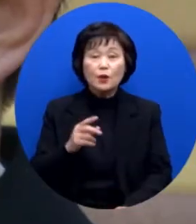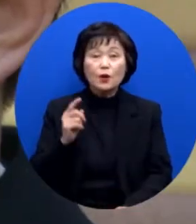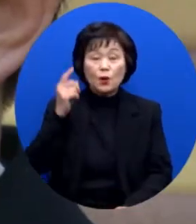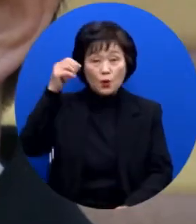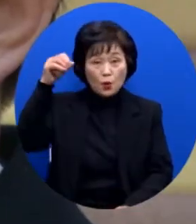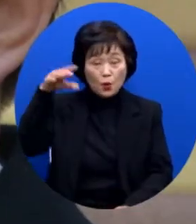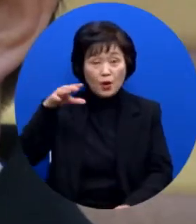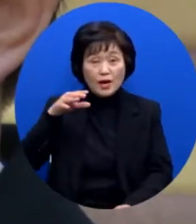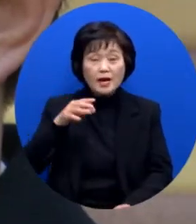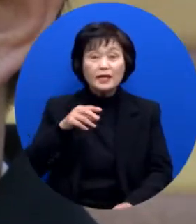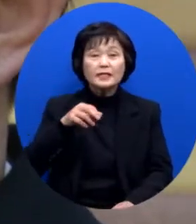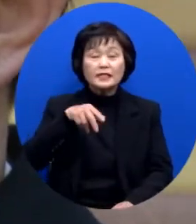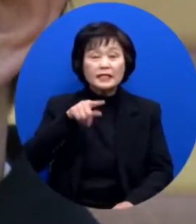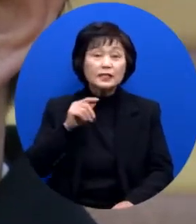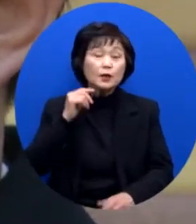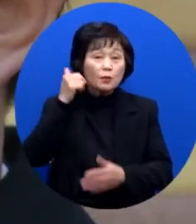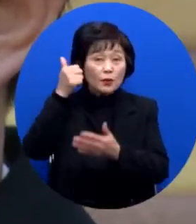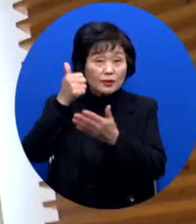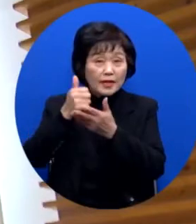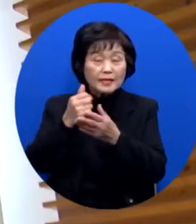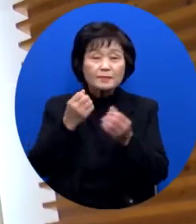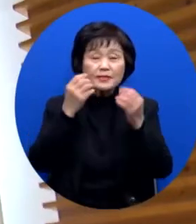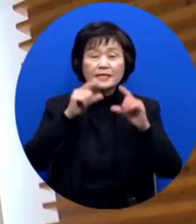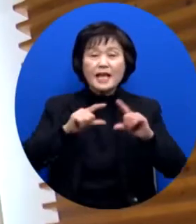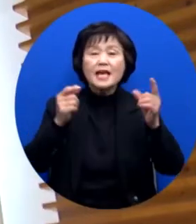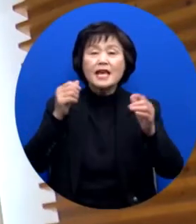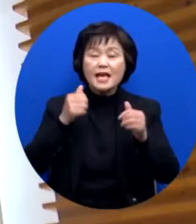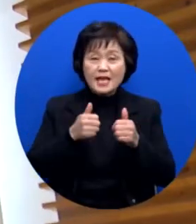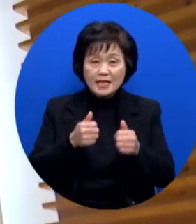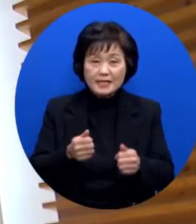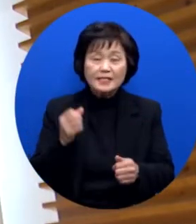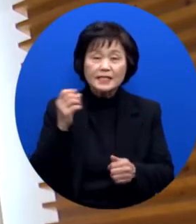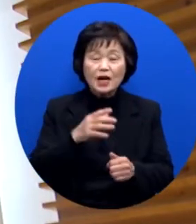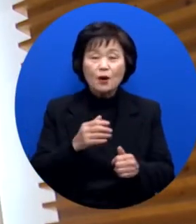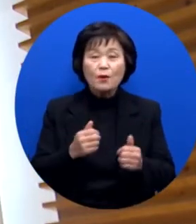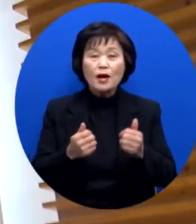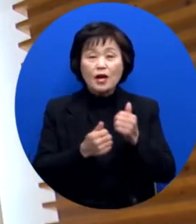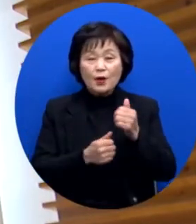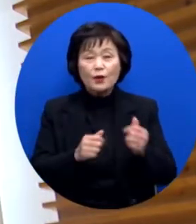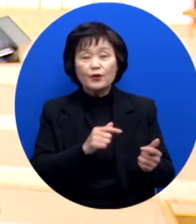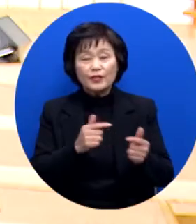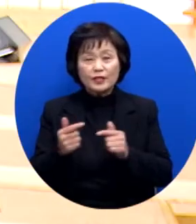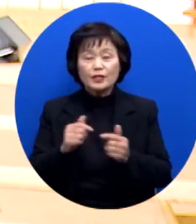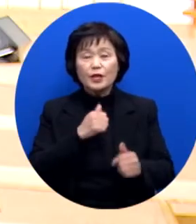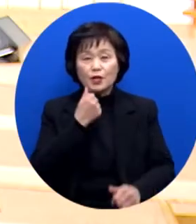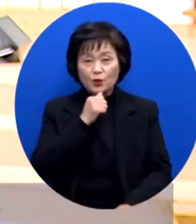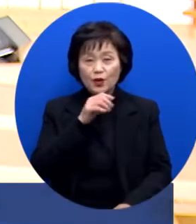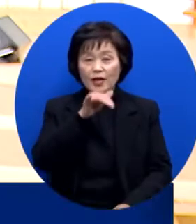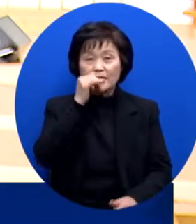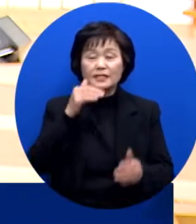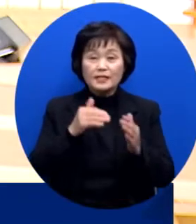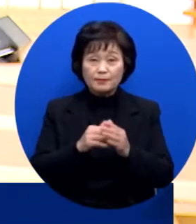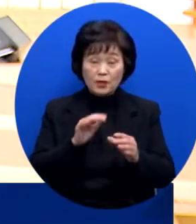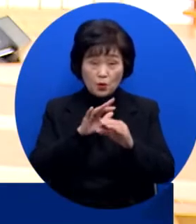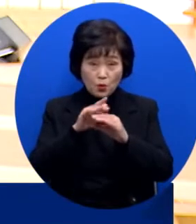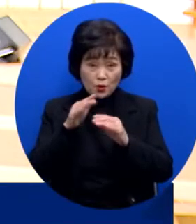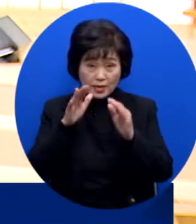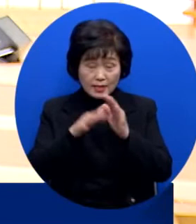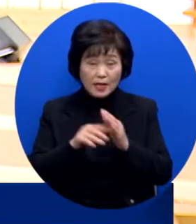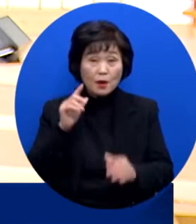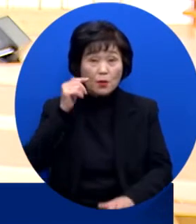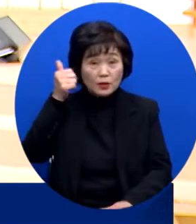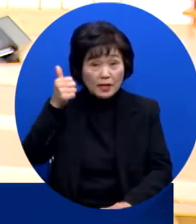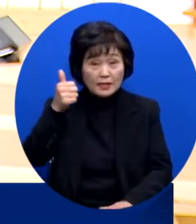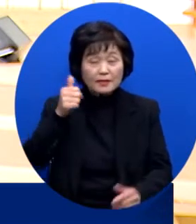정해진 목사의 신년 인사와 cks 후원 속에 시간을 가졌습니다 그러나 시대 때 목사님들이 모이기 참